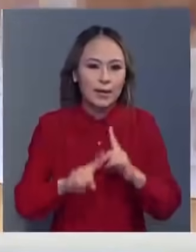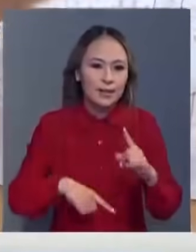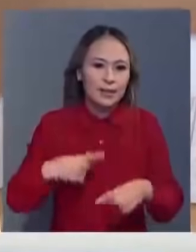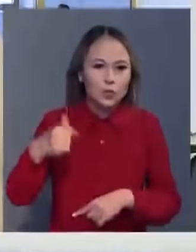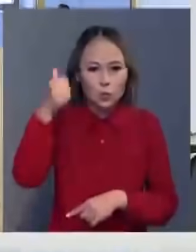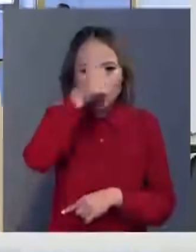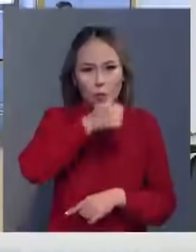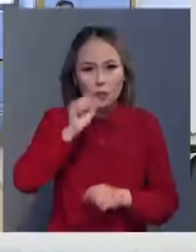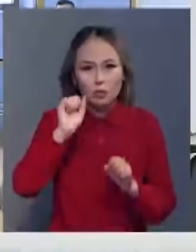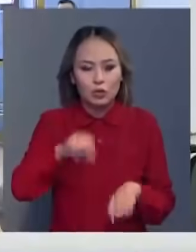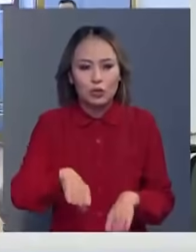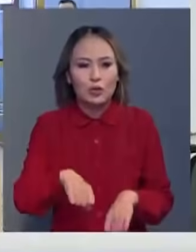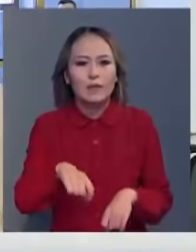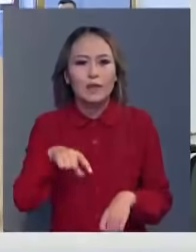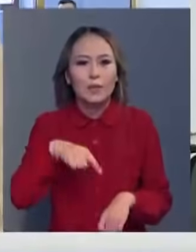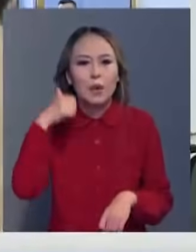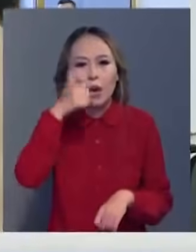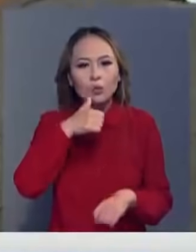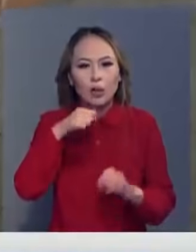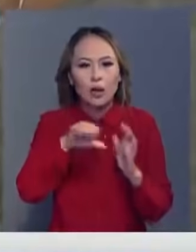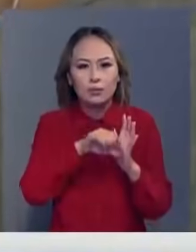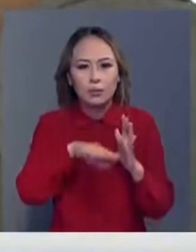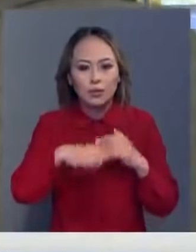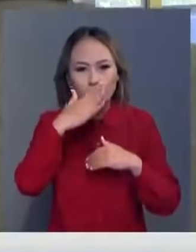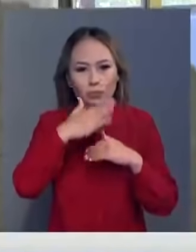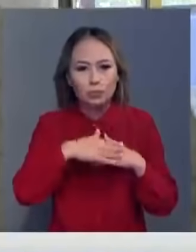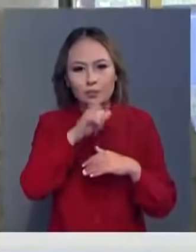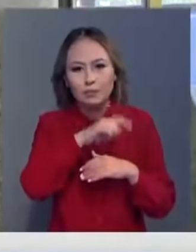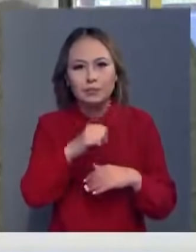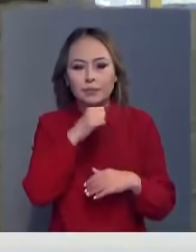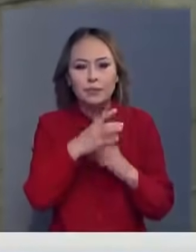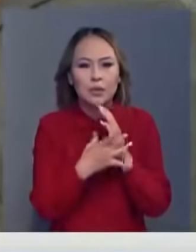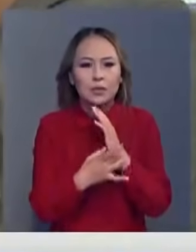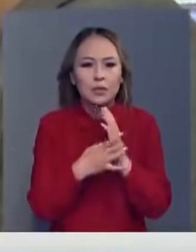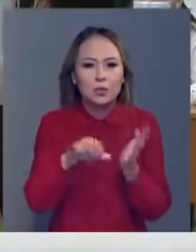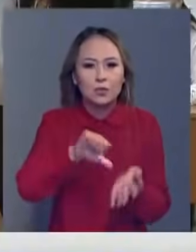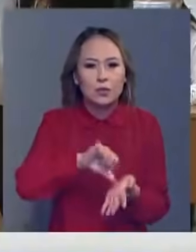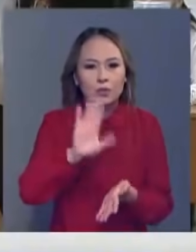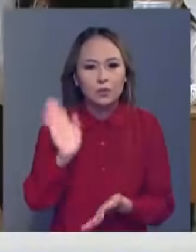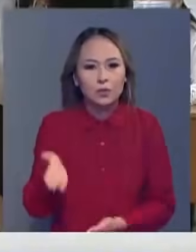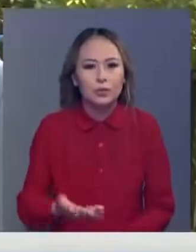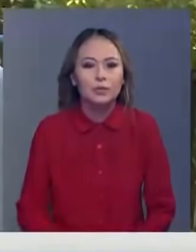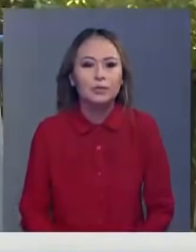ғана қайта тапсырылады. Биыл облыс бойынша 6,000-ға жуық талапкер бақ сынамақ.